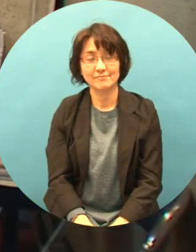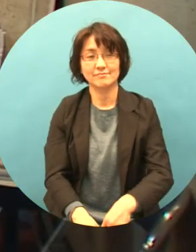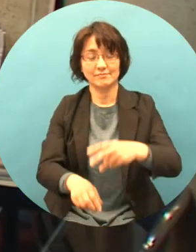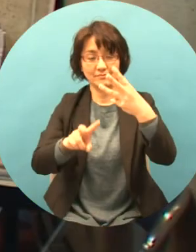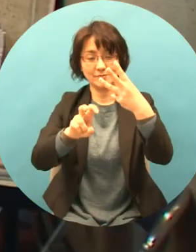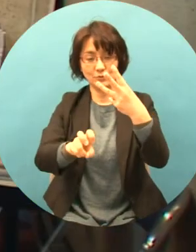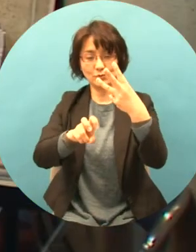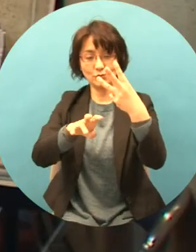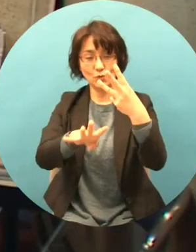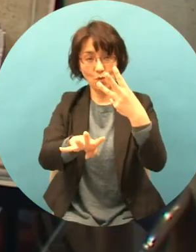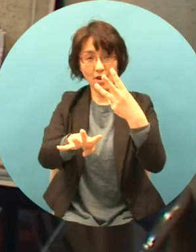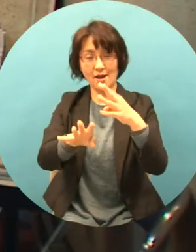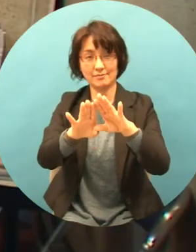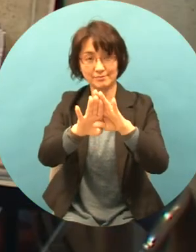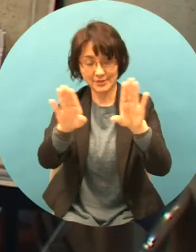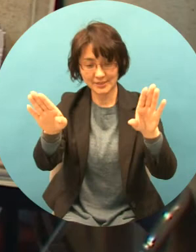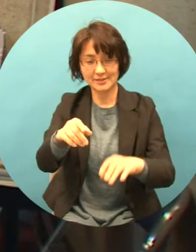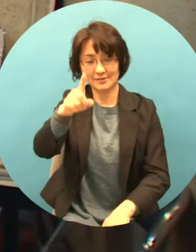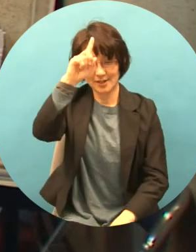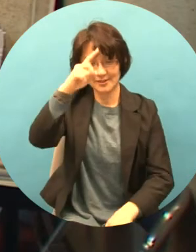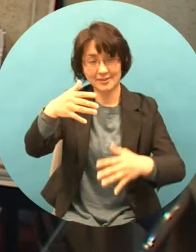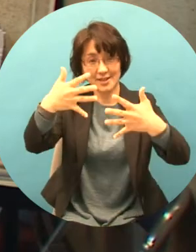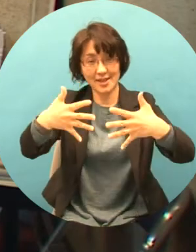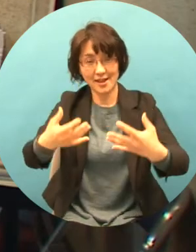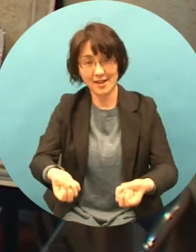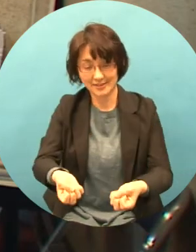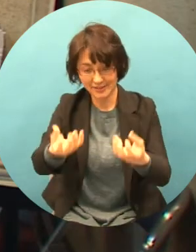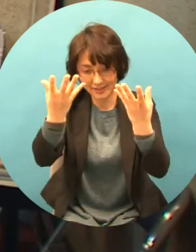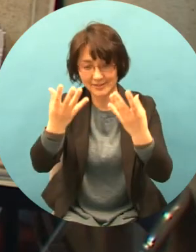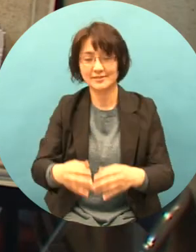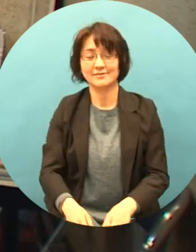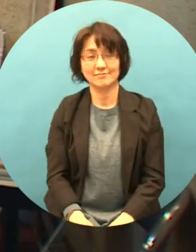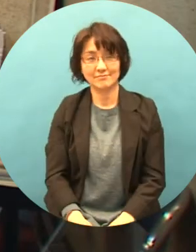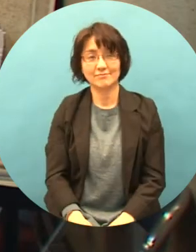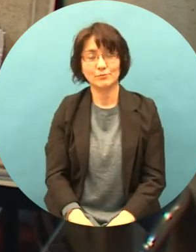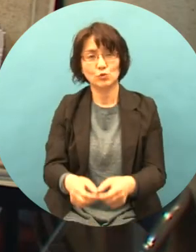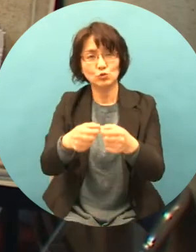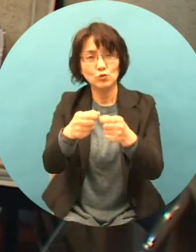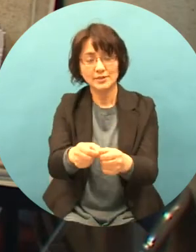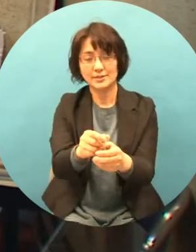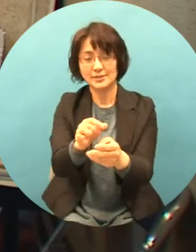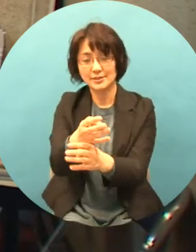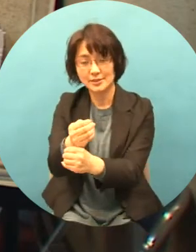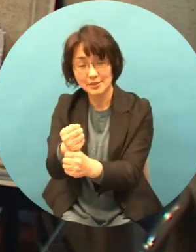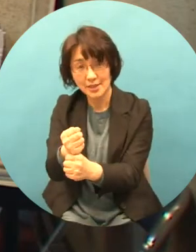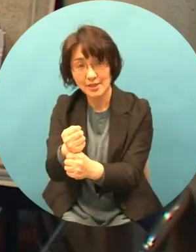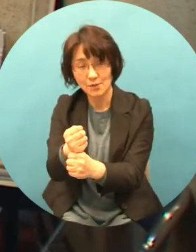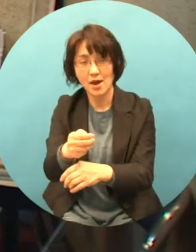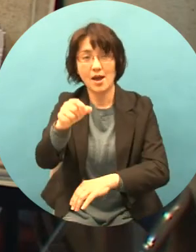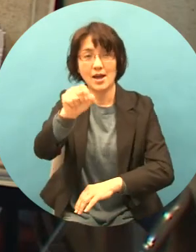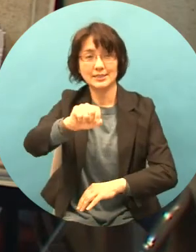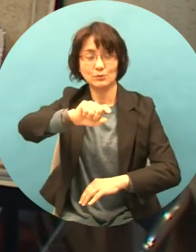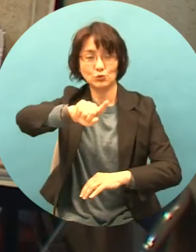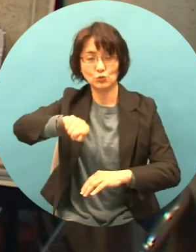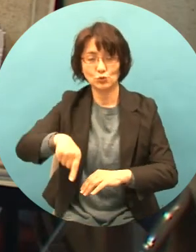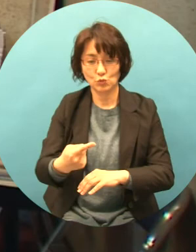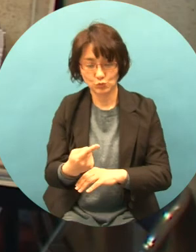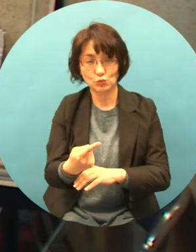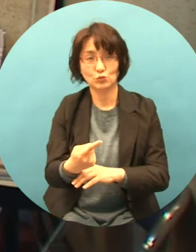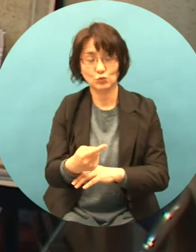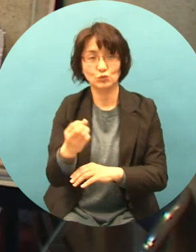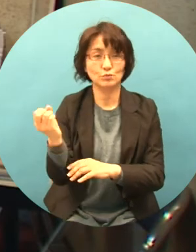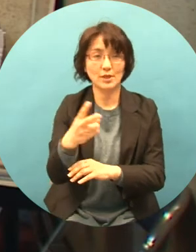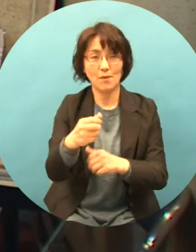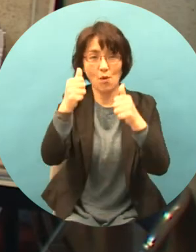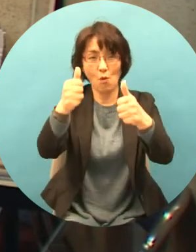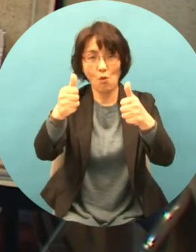3月24日から始まる高崎映画祭、詳しい上映日程については高崎映画祭